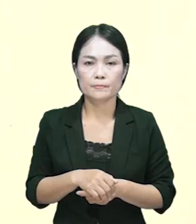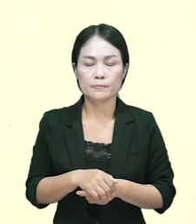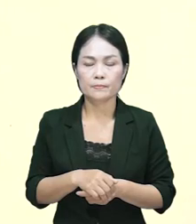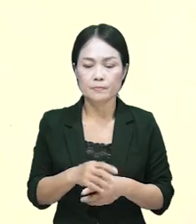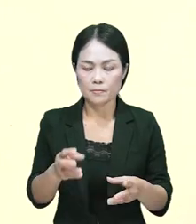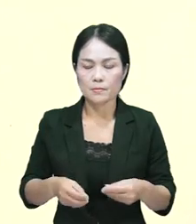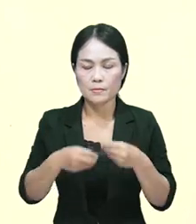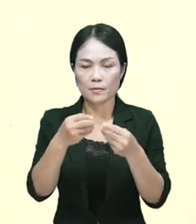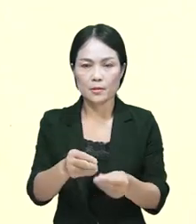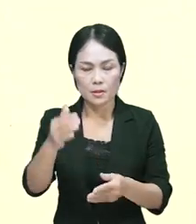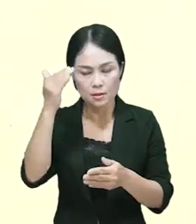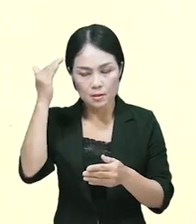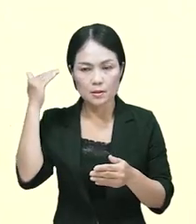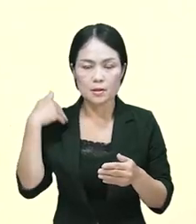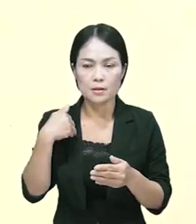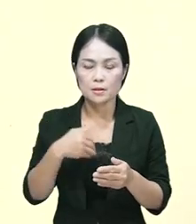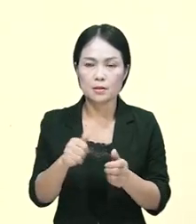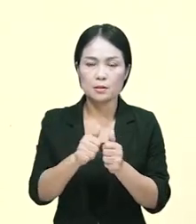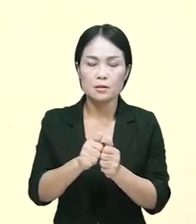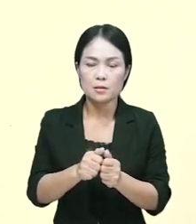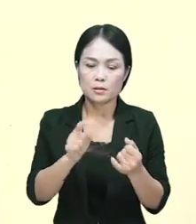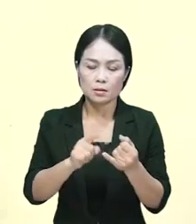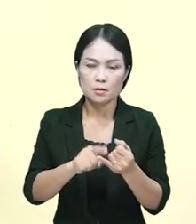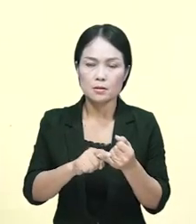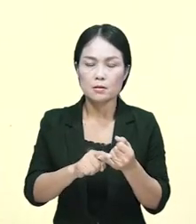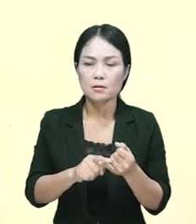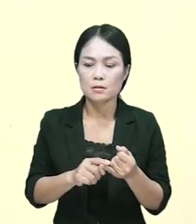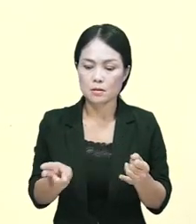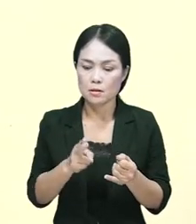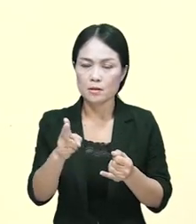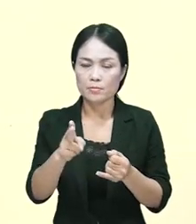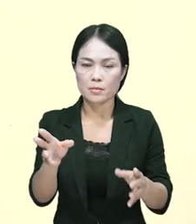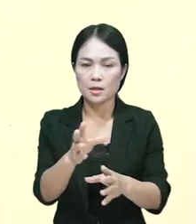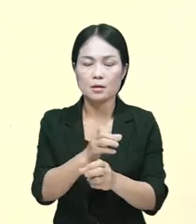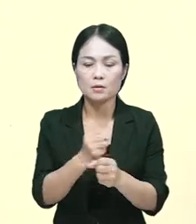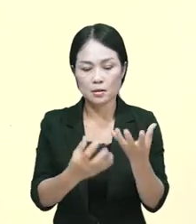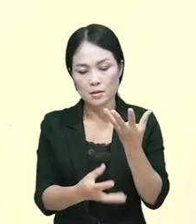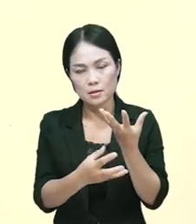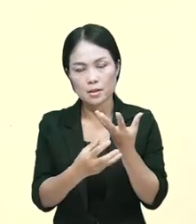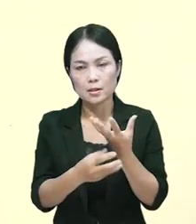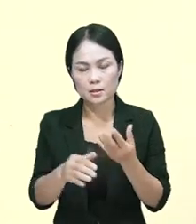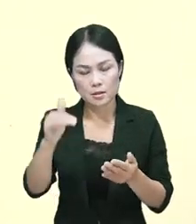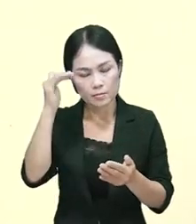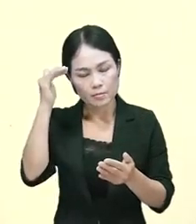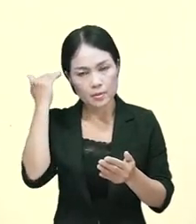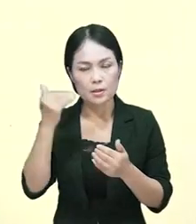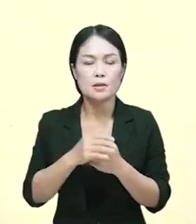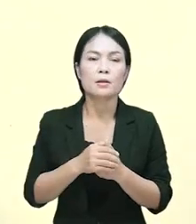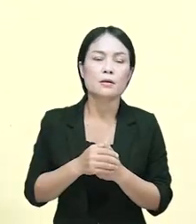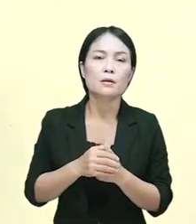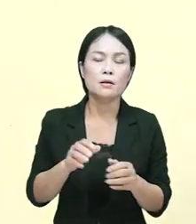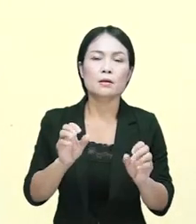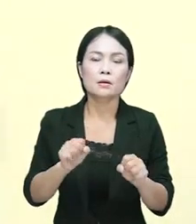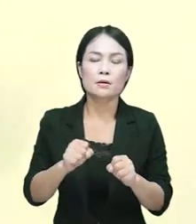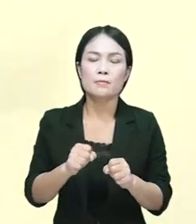ឲ្យអន្ទង់ទៅស្ត្រីជាភរិយាតែចុងក្រោយប្រពន្ធនឹងអត់បានយកអន្ទង់ទៅទេមែនទេយកទៅស្លតែគឺប្តីទេអញ្ចឹងអាចថា